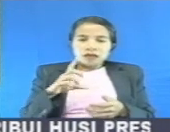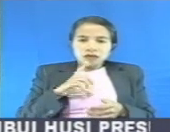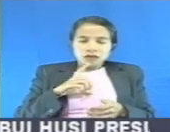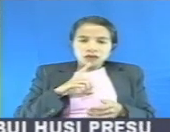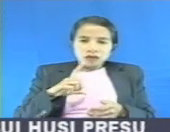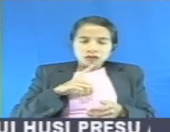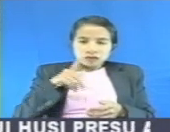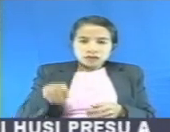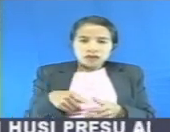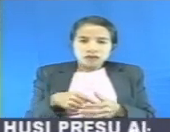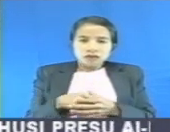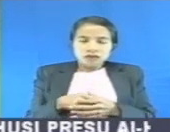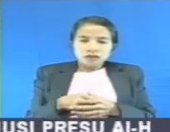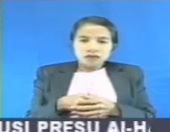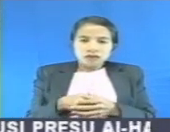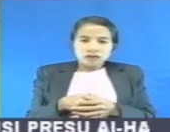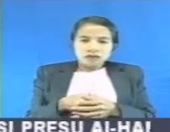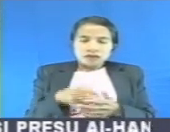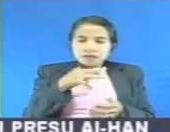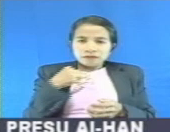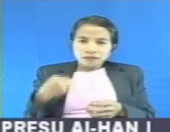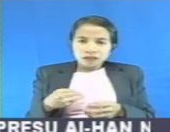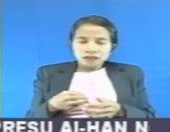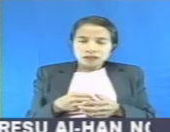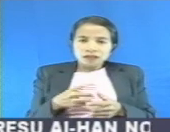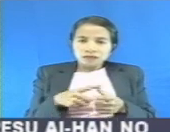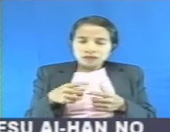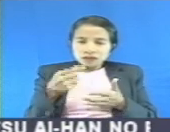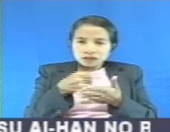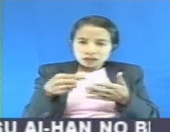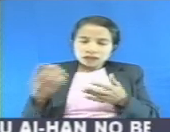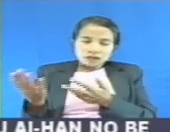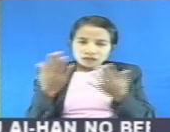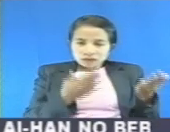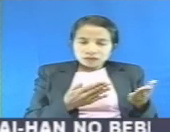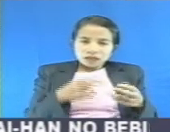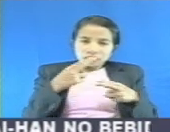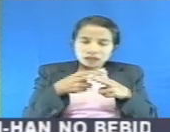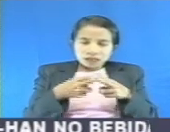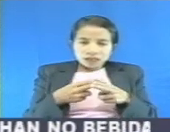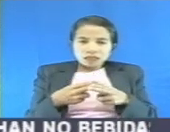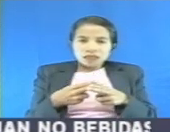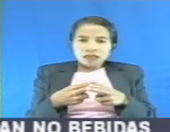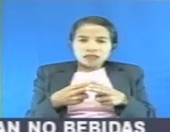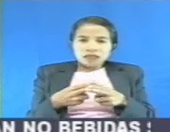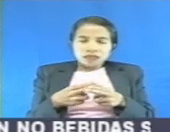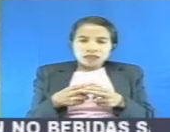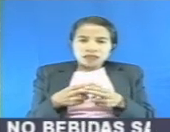ikane atas nama madre Felixia, depois hakere harukamain. Naran ihabe paket